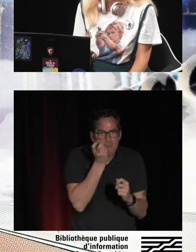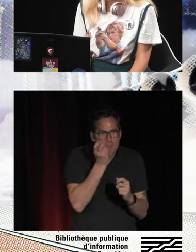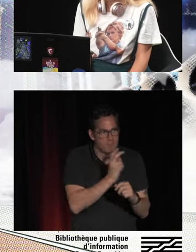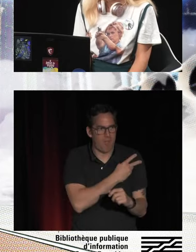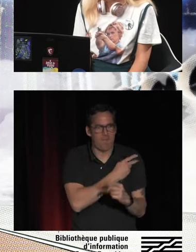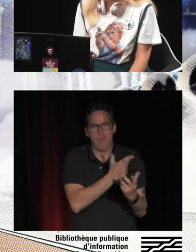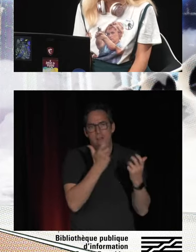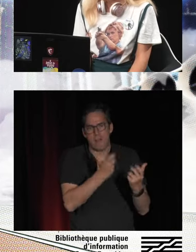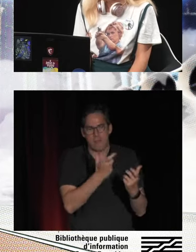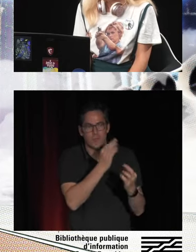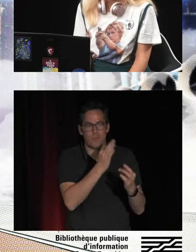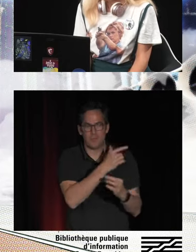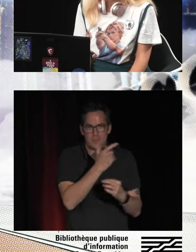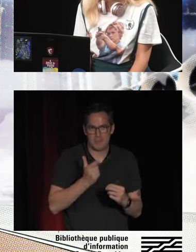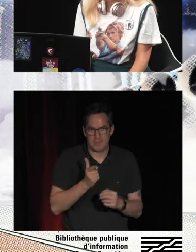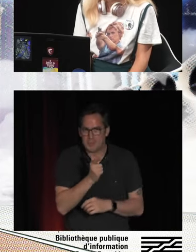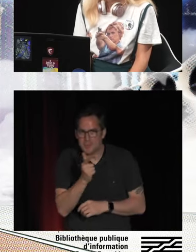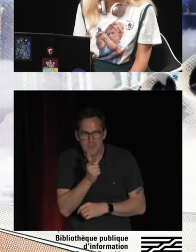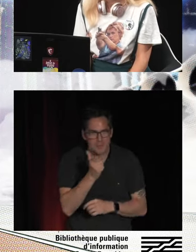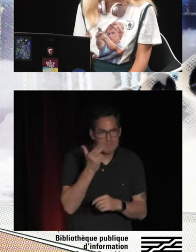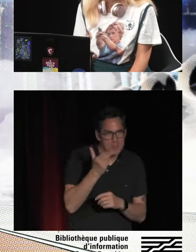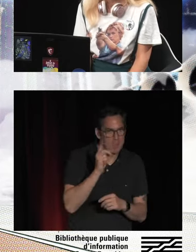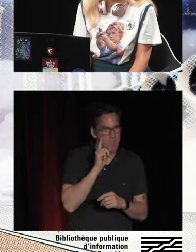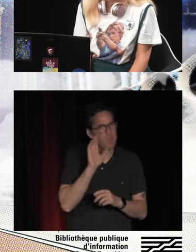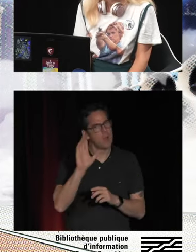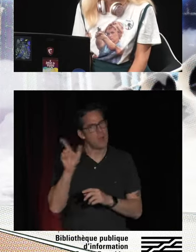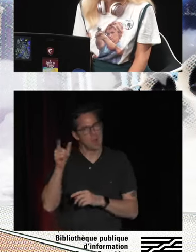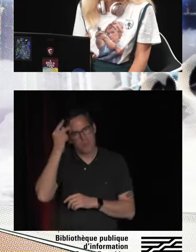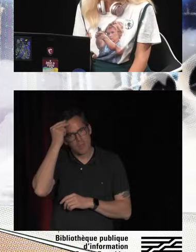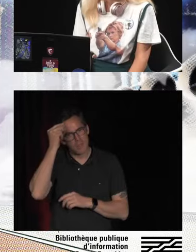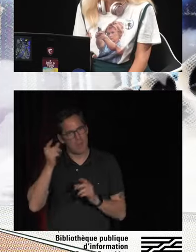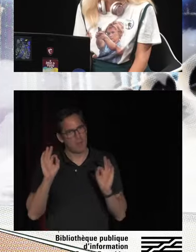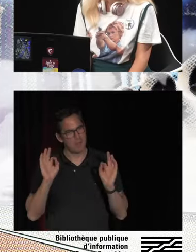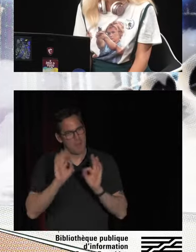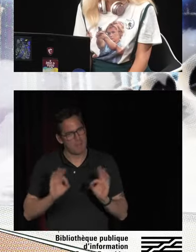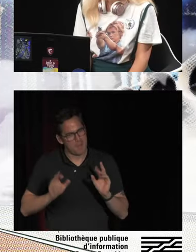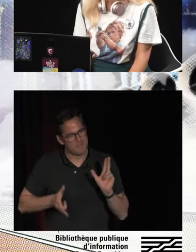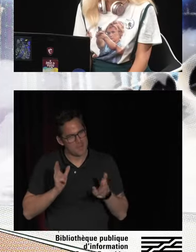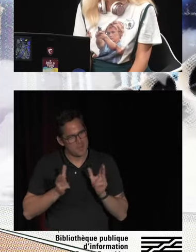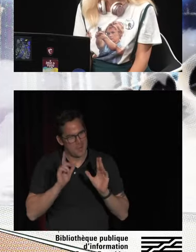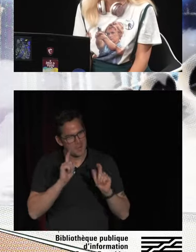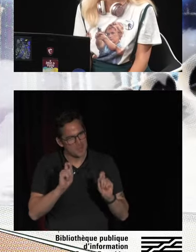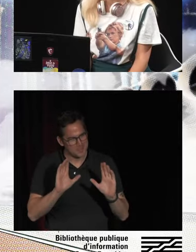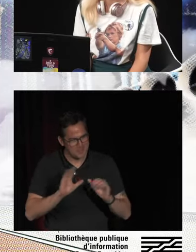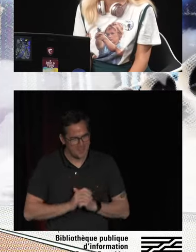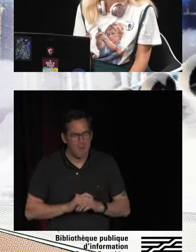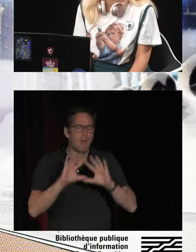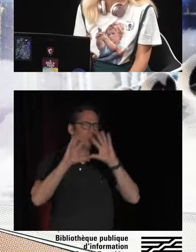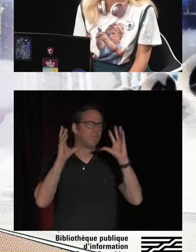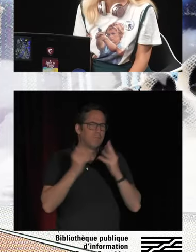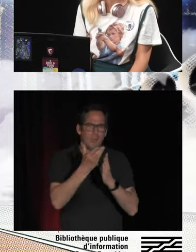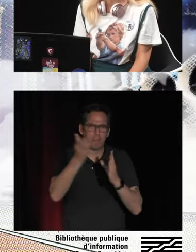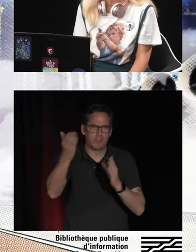c'est d'ailleurs Haddock qui tient un pistolet, parce que Tintin n'a pas le droit d'avoir des armes, mais Haddock, oui. Il y a des tas de trucs, hein. Enfin, vous